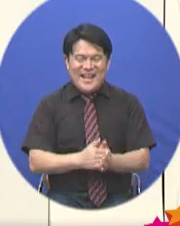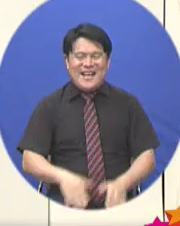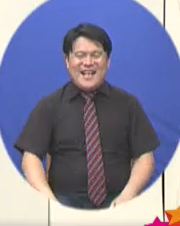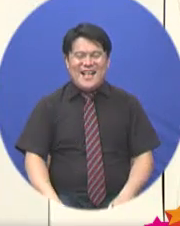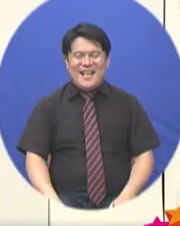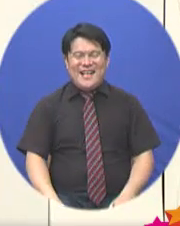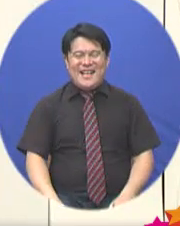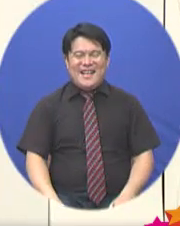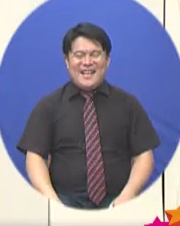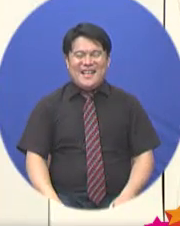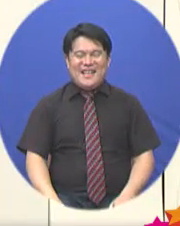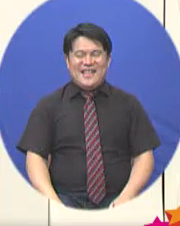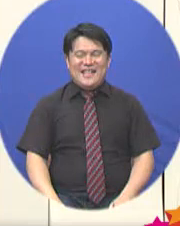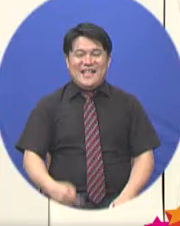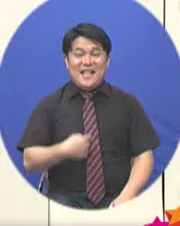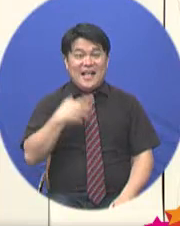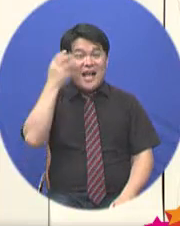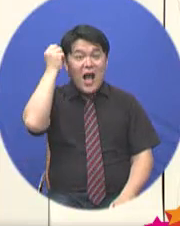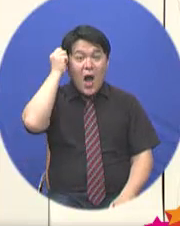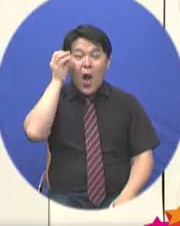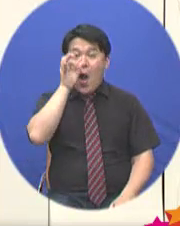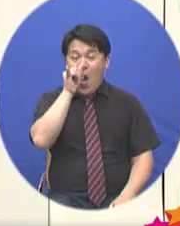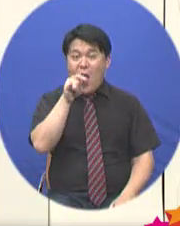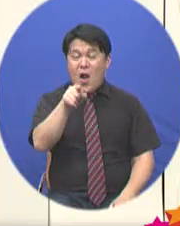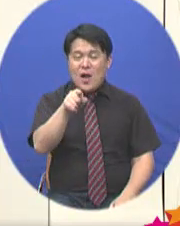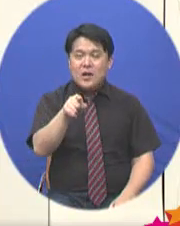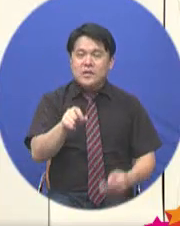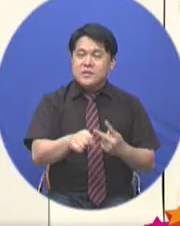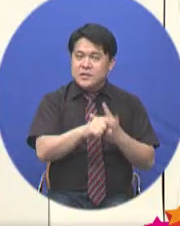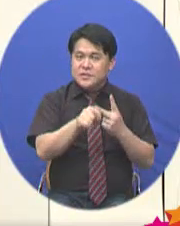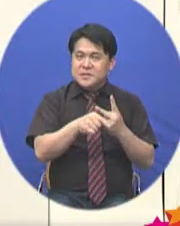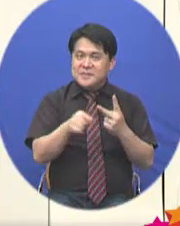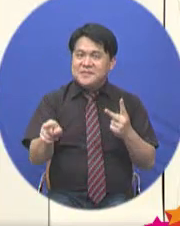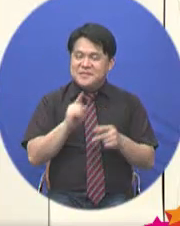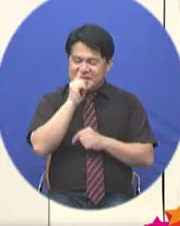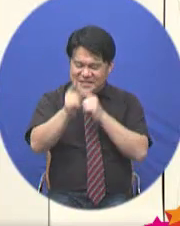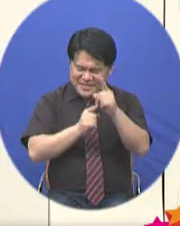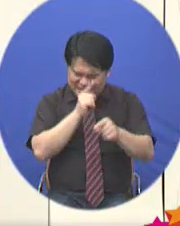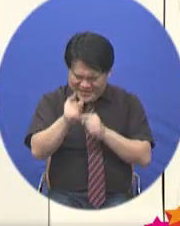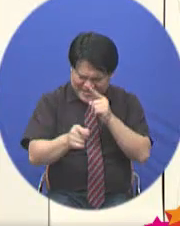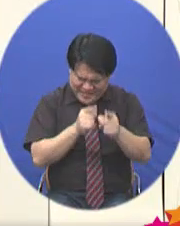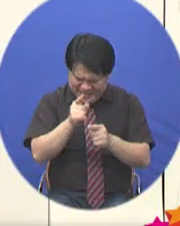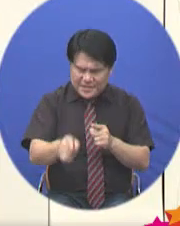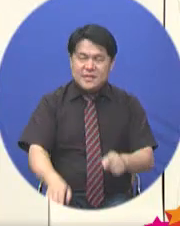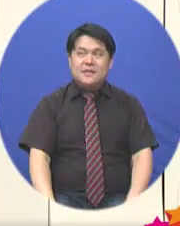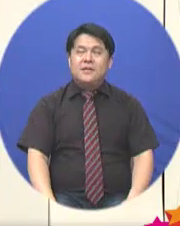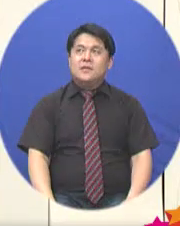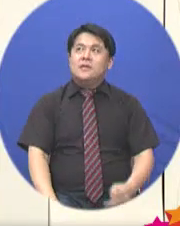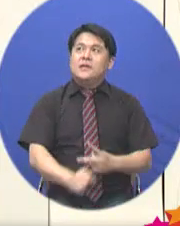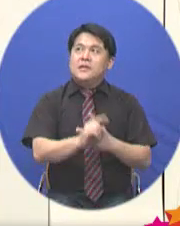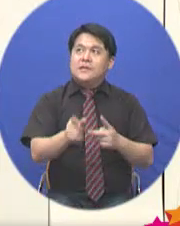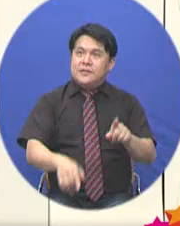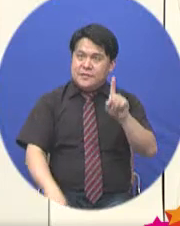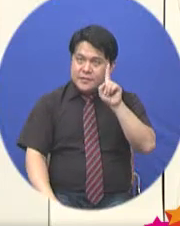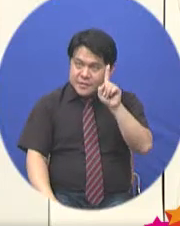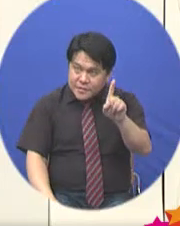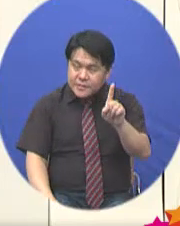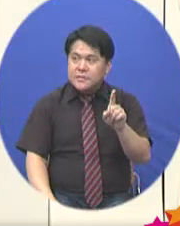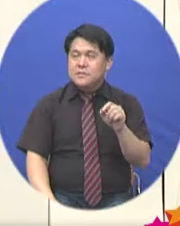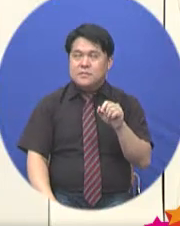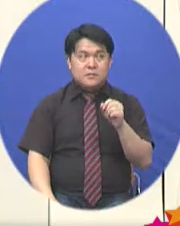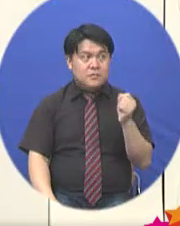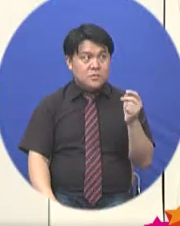고맙습니다. 얼마나 예. 좋으시면. 저도 기억나요. 제가 2월 달부터 이거 시청해가지고. 네. 예. 2월 달에 한번